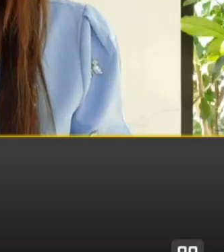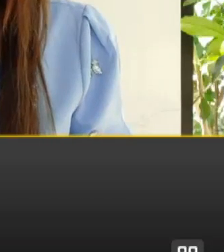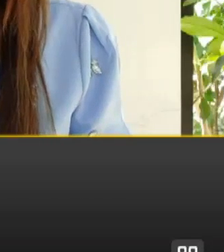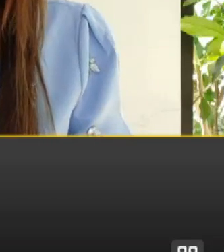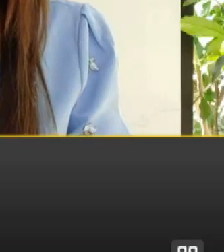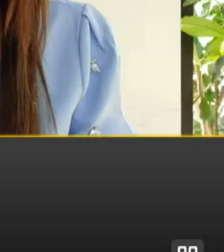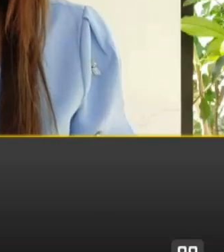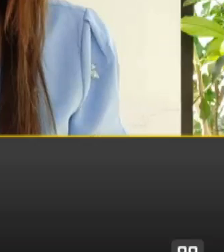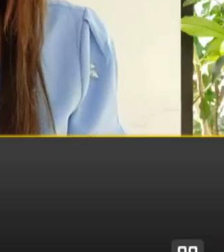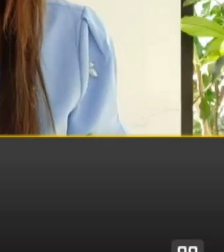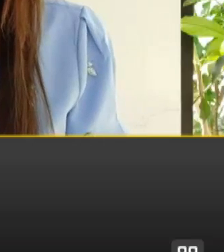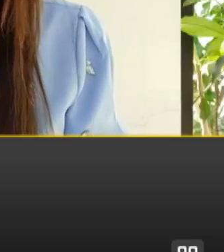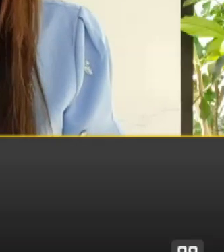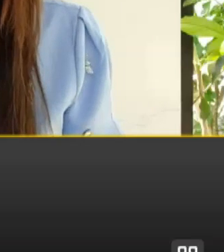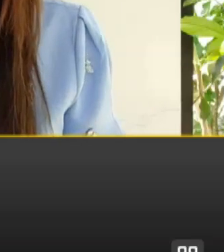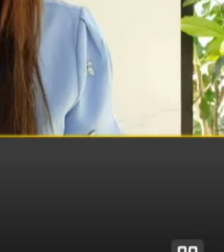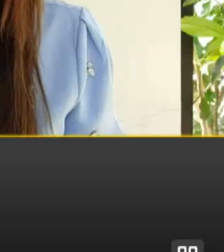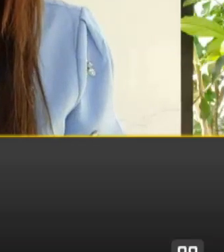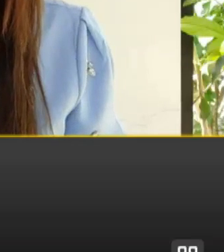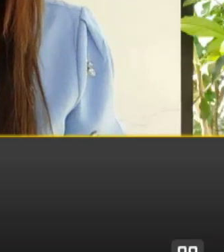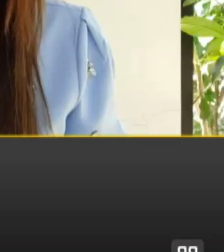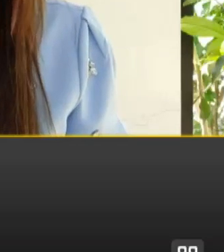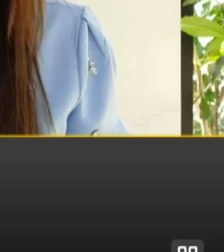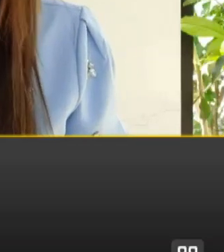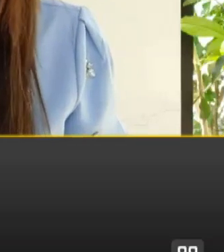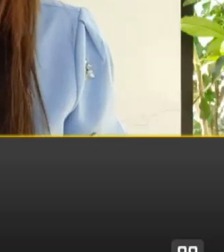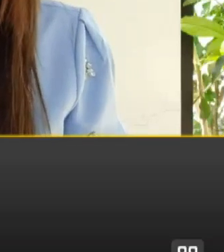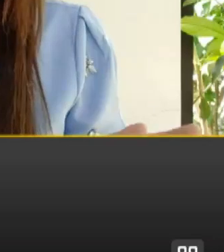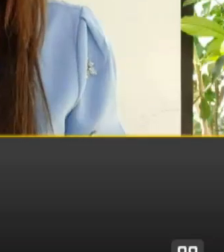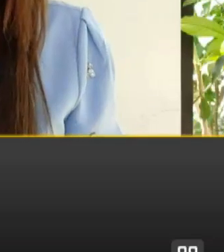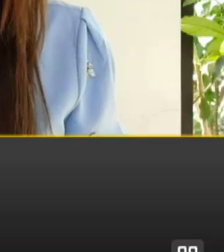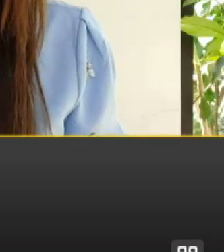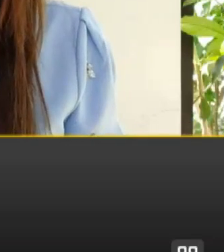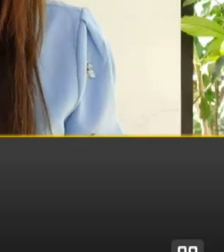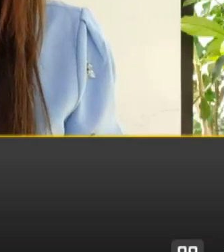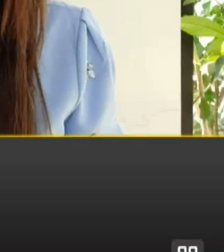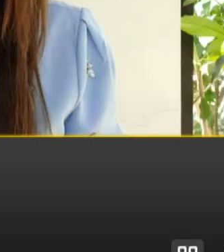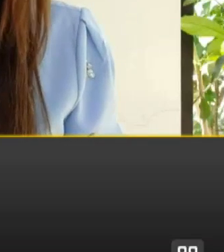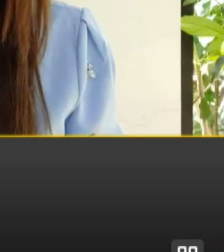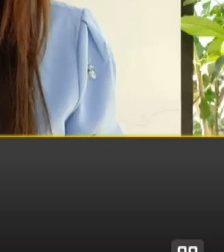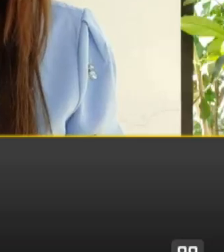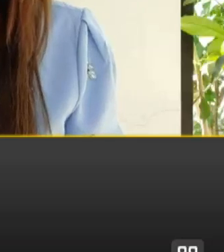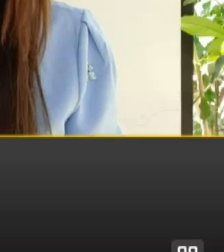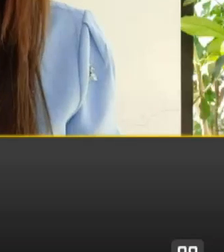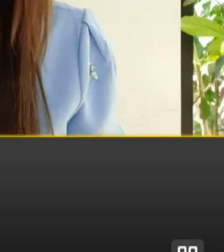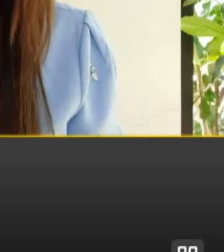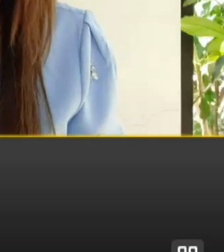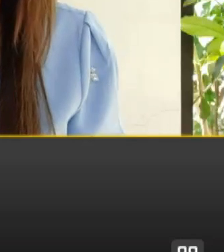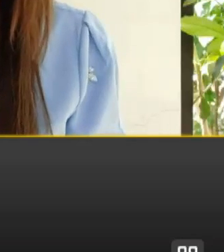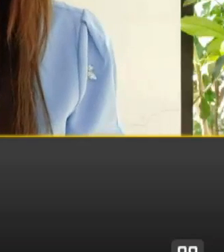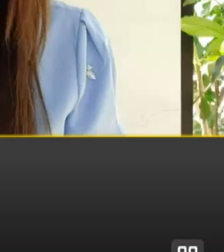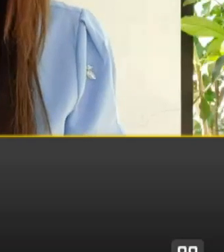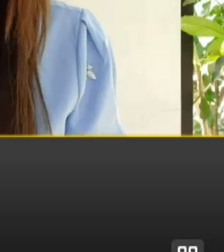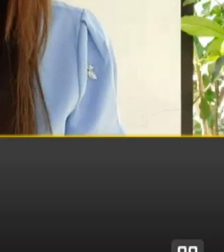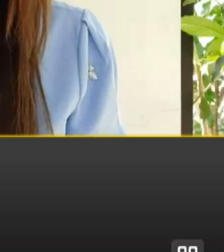คุณผู้ชมค่ะล่าสุดนะคะทางยูเครนได้ร้องขอให้ทางชาติพันธมิตรตะวันตกส่งขีปนาวุธพิสัยไกลและเครื่องบินรบรุ่นใหม่ๆมา